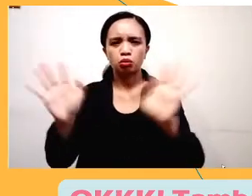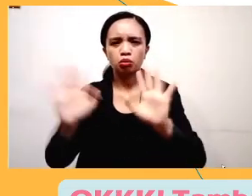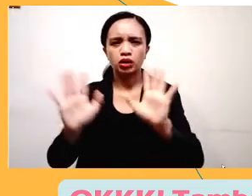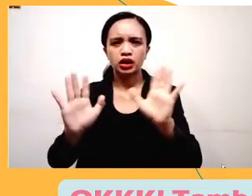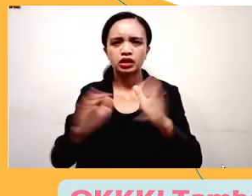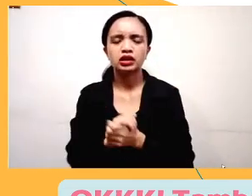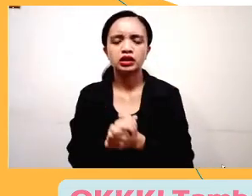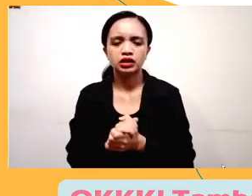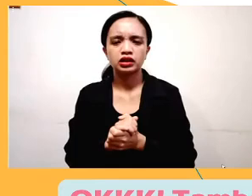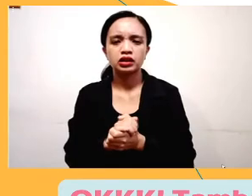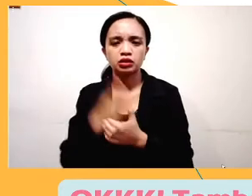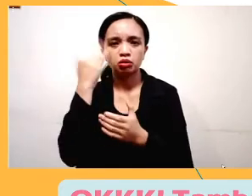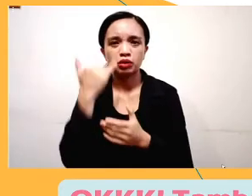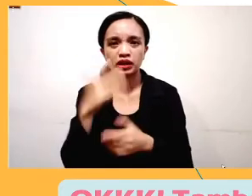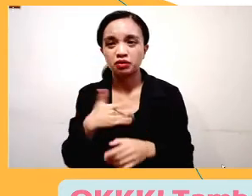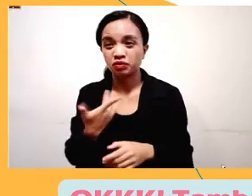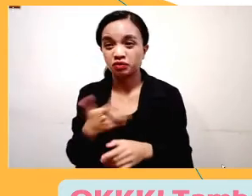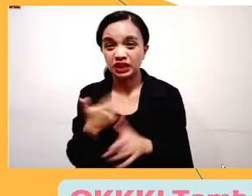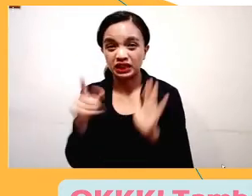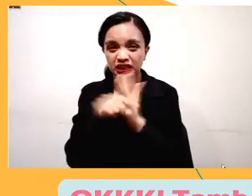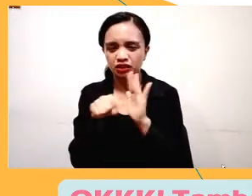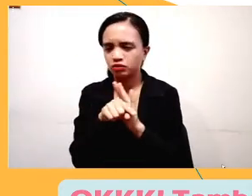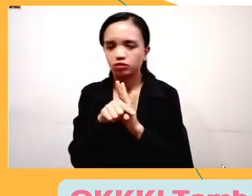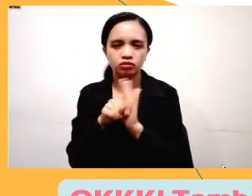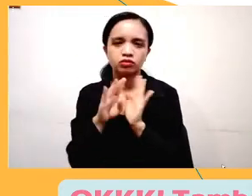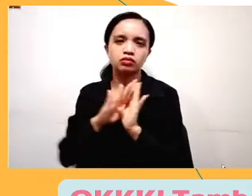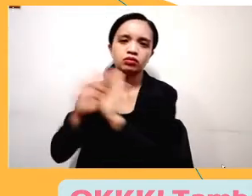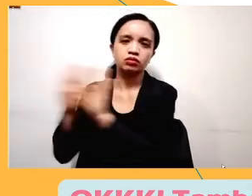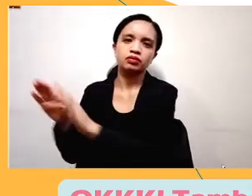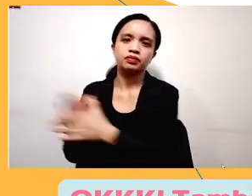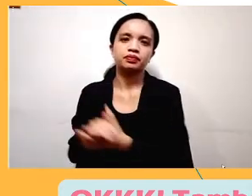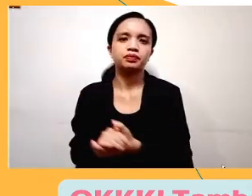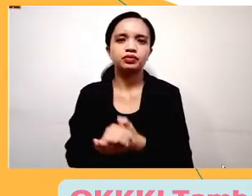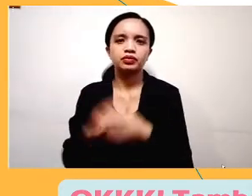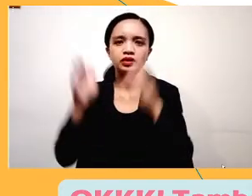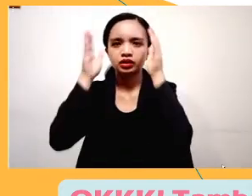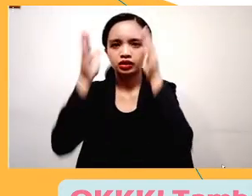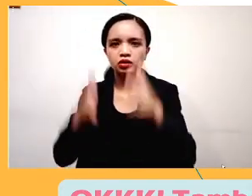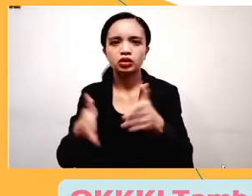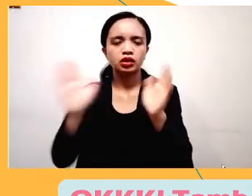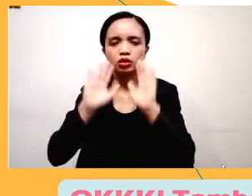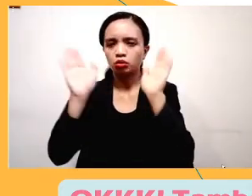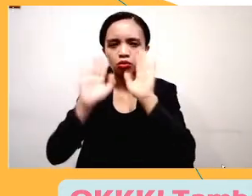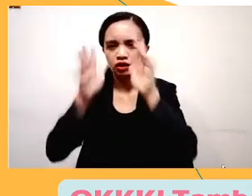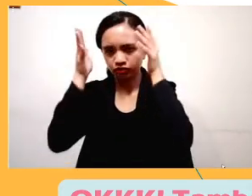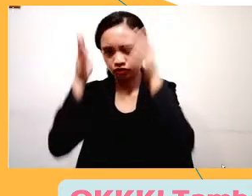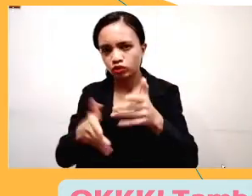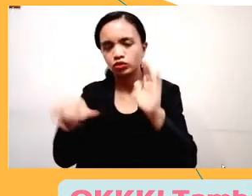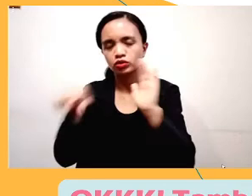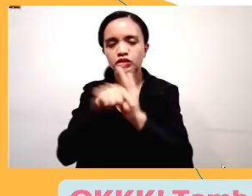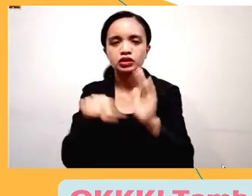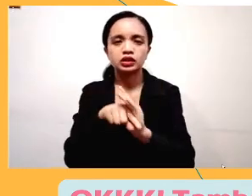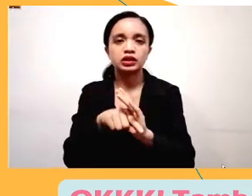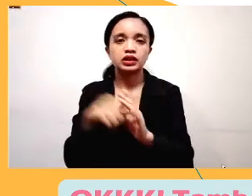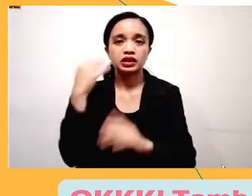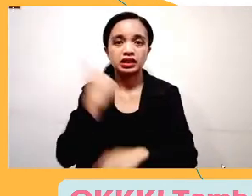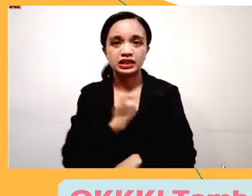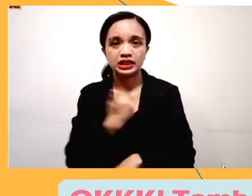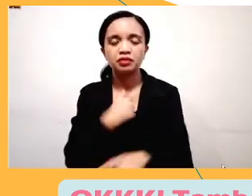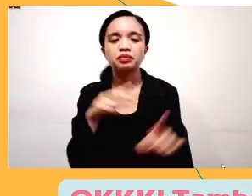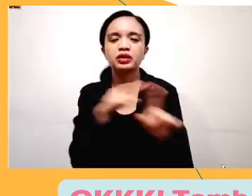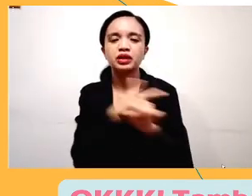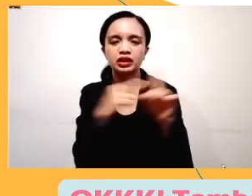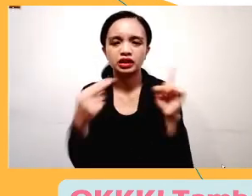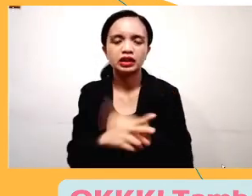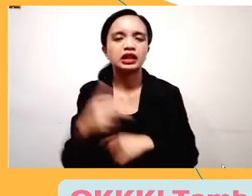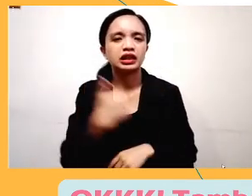the feelings of negativity. Okay? Sa perception mo. Kasi, di ba, pag nag-criticize natin, may self-perception ka,